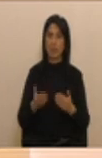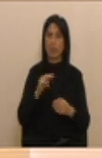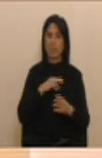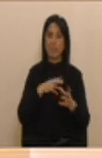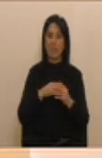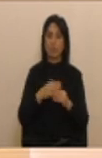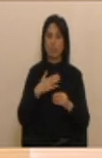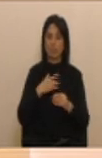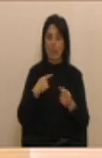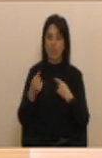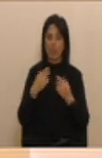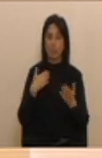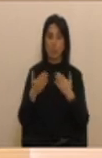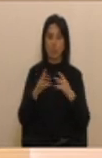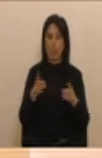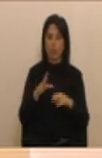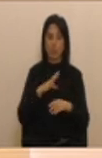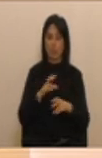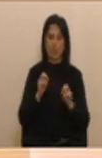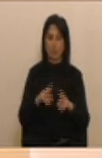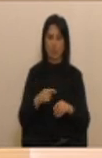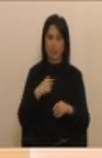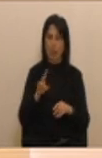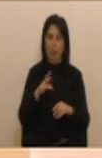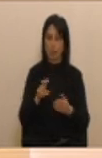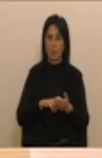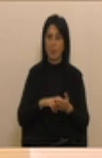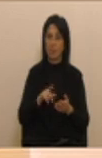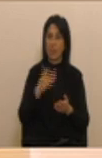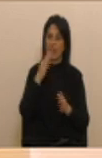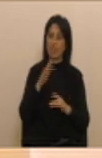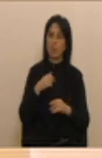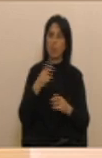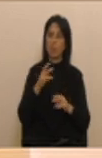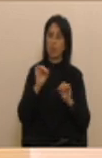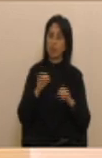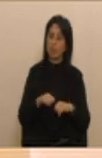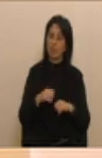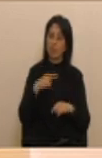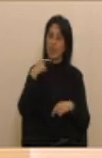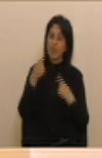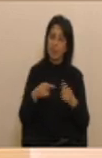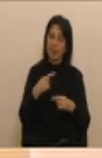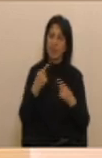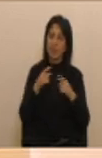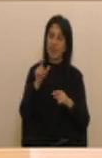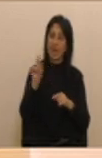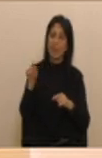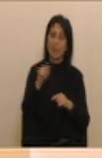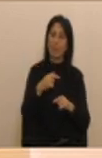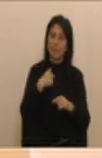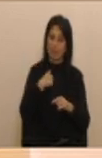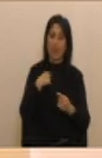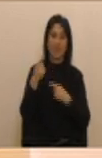თანამშრომლობა ჩვენ და ერთმანეთთან ურთიერთობა არ უნდა იყოს საშიში და მე არ უნდა მიშინოდეს ნაცმოძრაობის და უნდა შემეძლოს თქმა სხვა ადამიანებისთვის, რომ